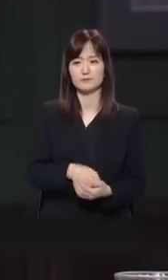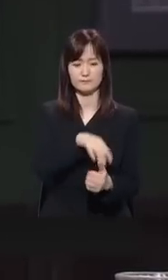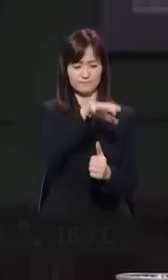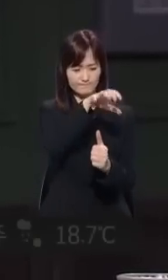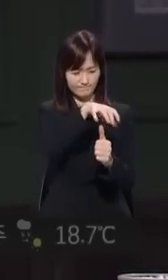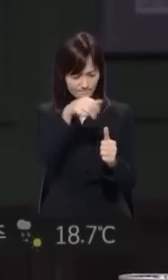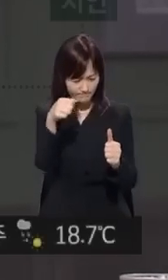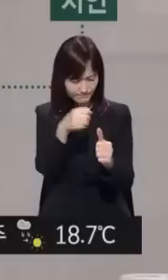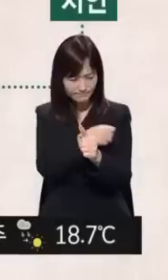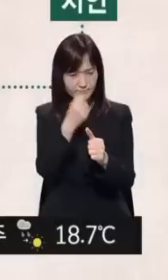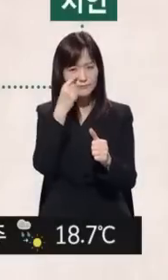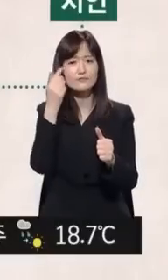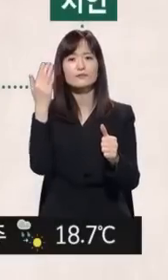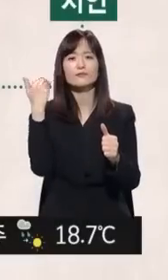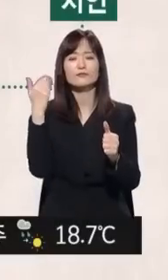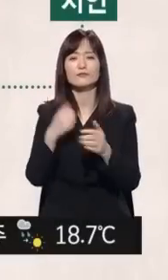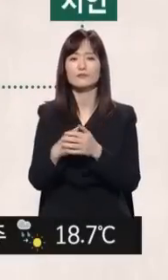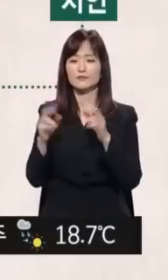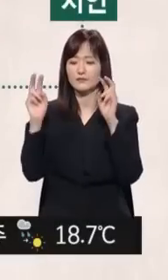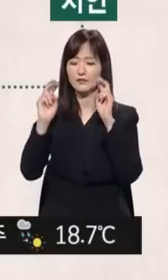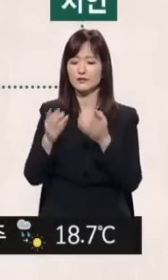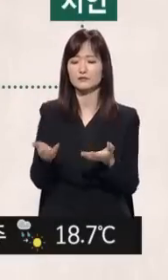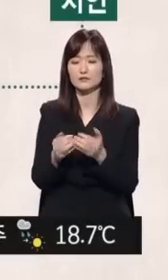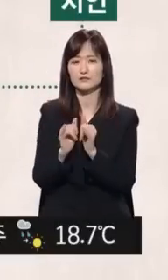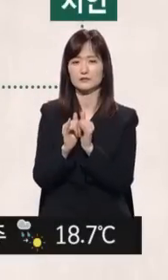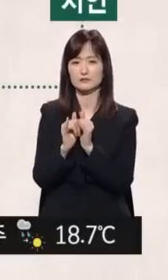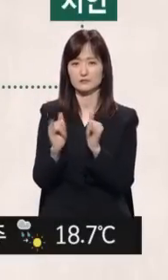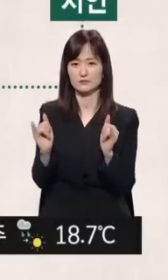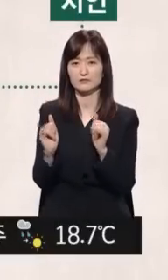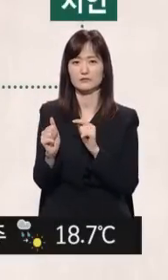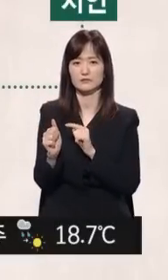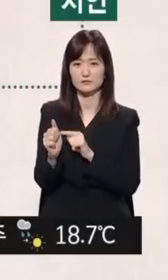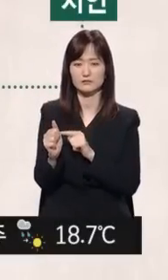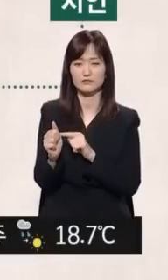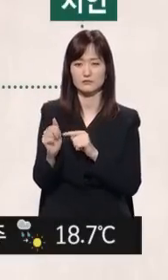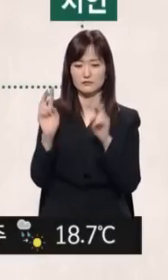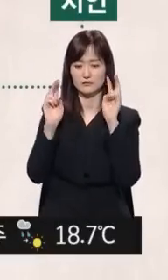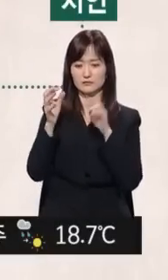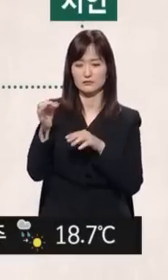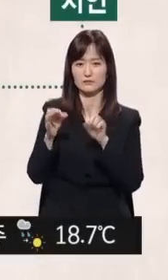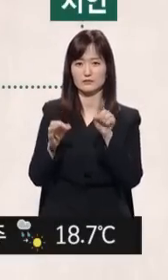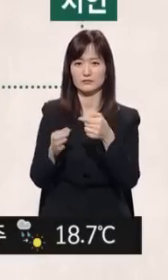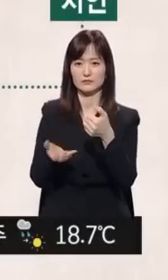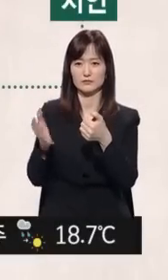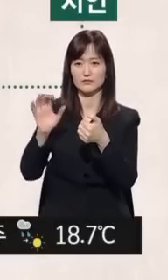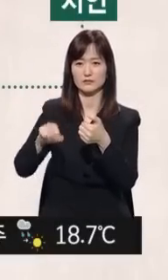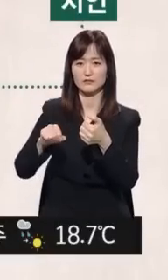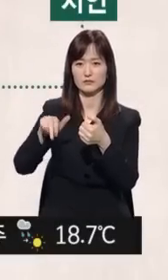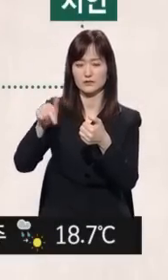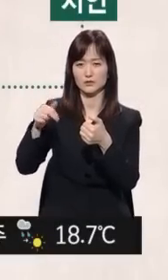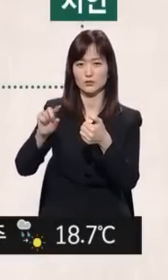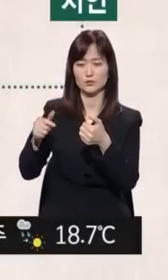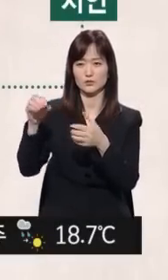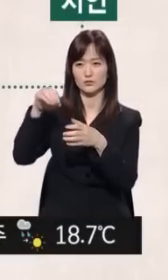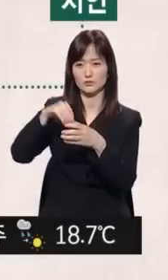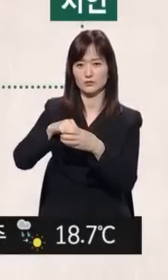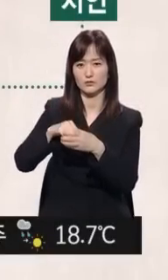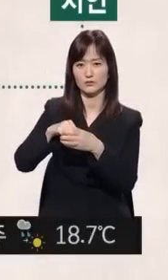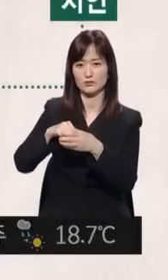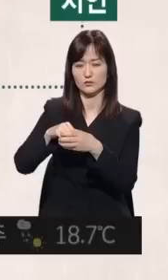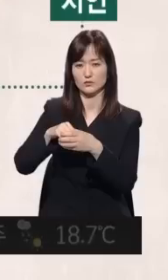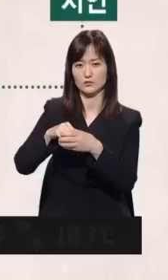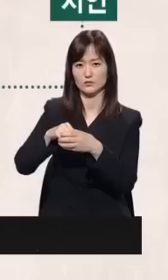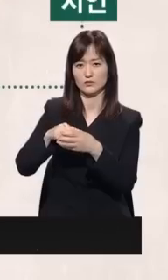감금폭행이 일어나기 한 달쯤 전에 회사의 직원이 있는데 그 회사 직원이 회사 또는이 150억 상당의 코인이 담긴 그 코인